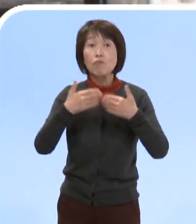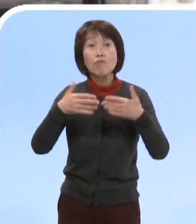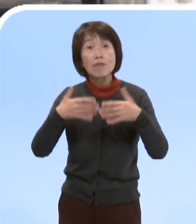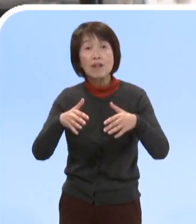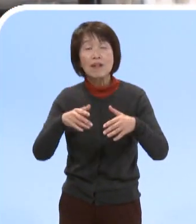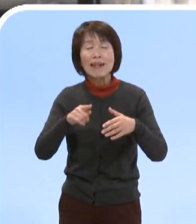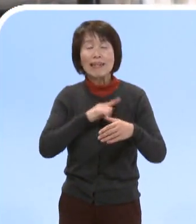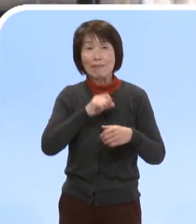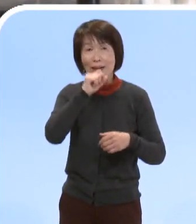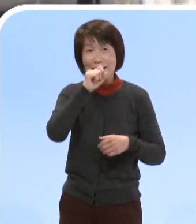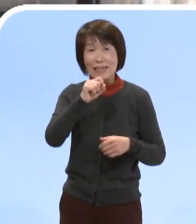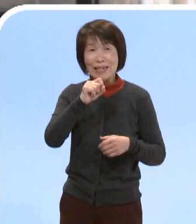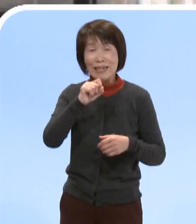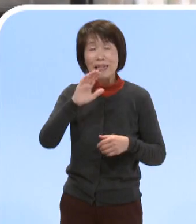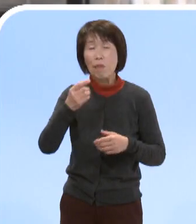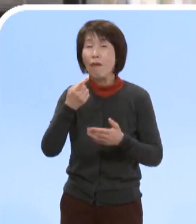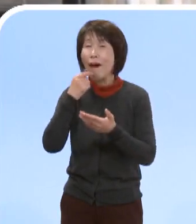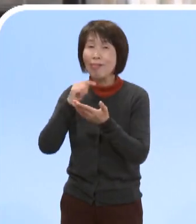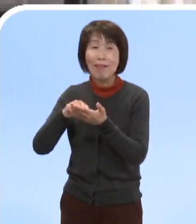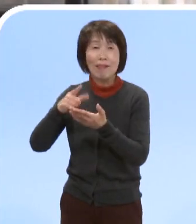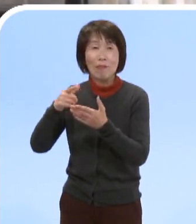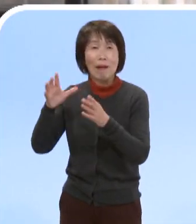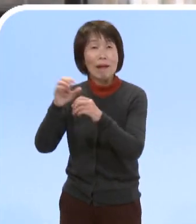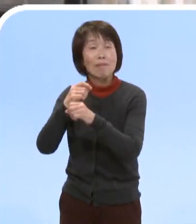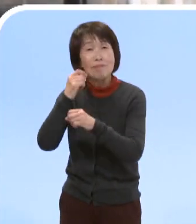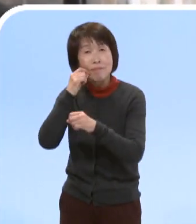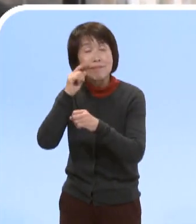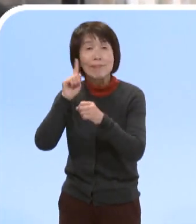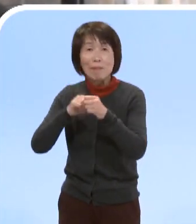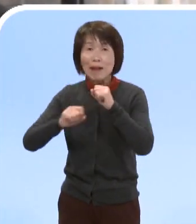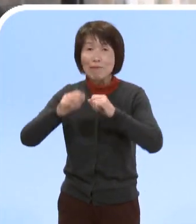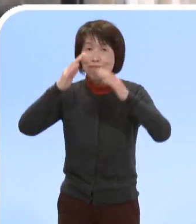じゃあやりますかそういうところですね。